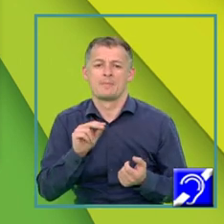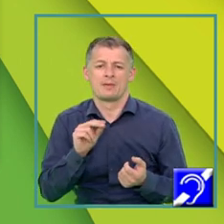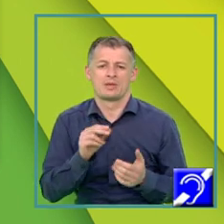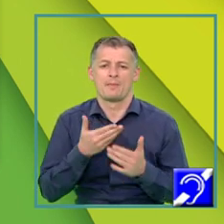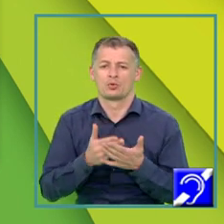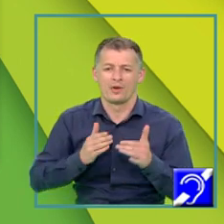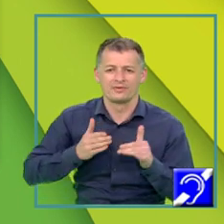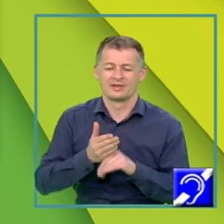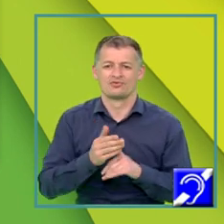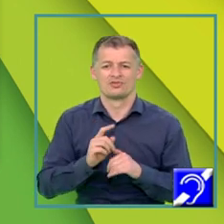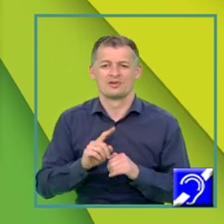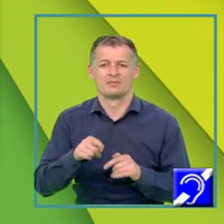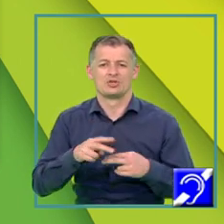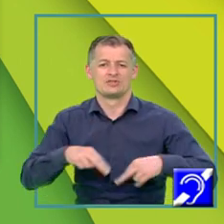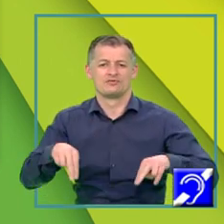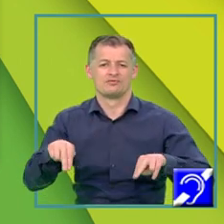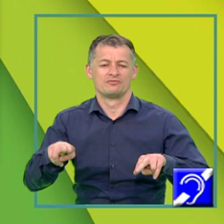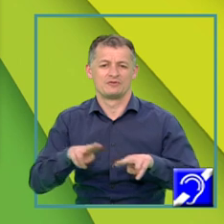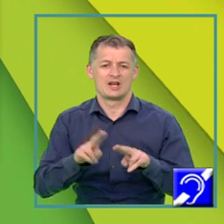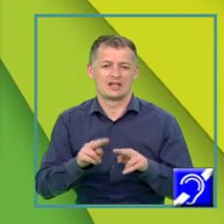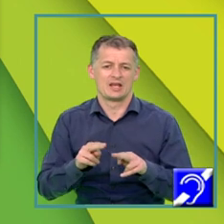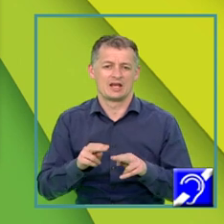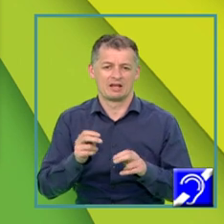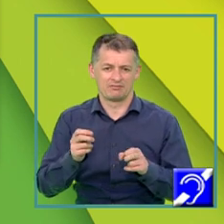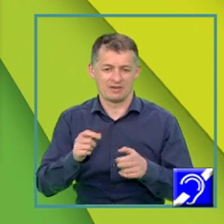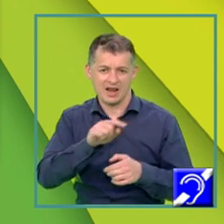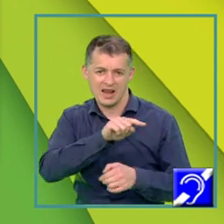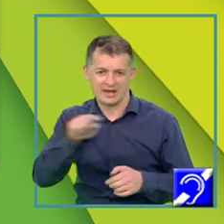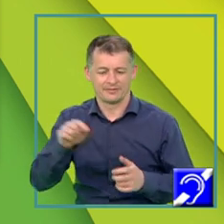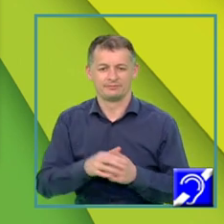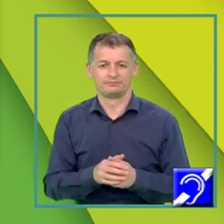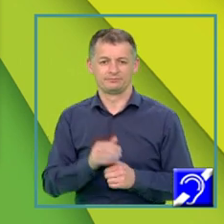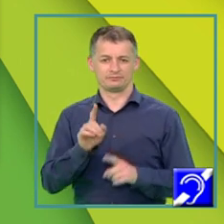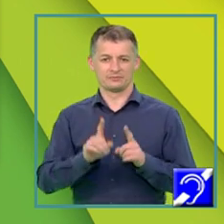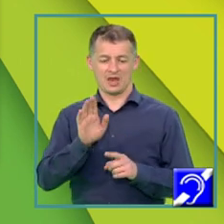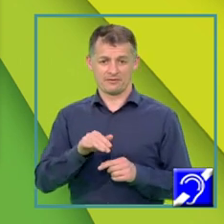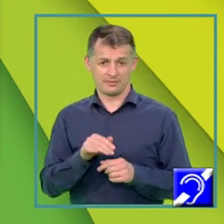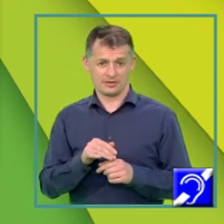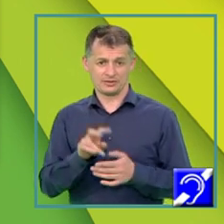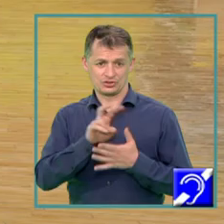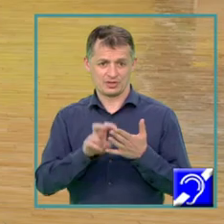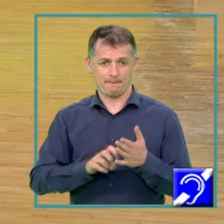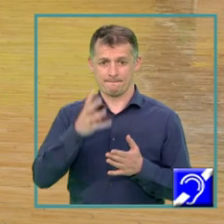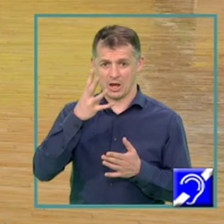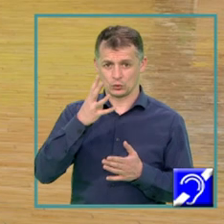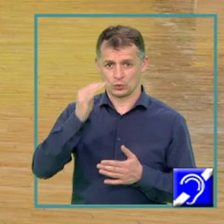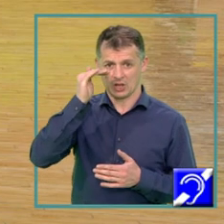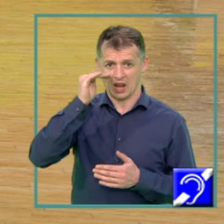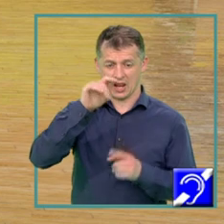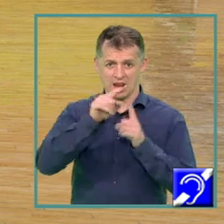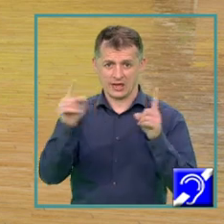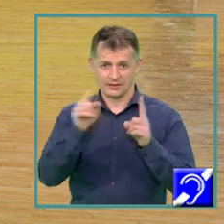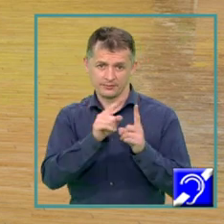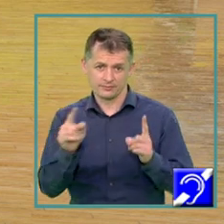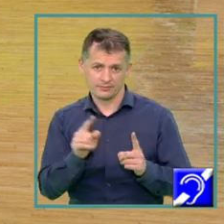peste caracterul sfârșit de linie altfel De exemplu dacă avem de citit 4 linii de la